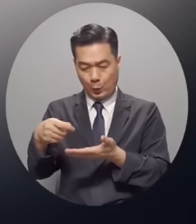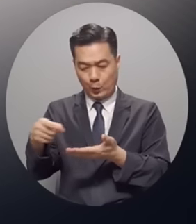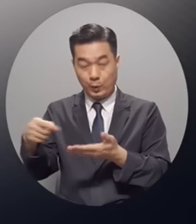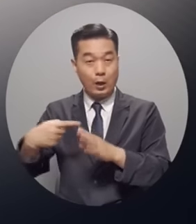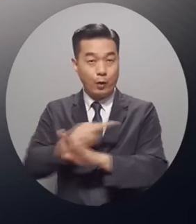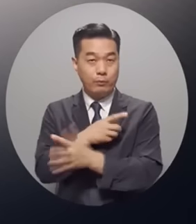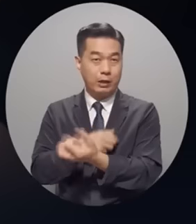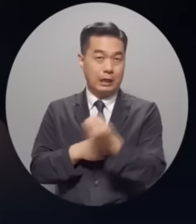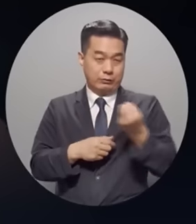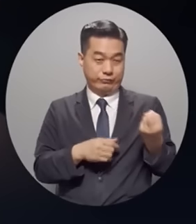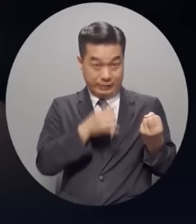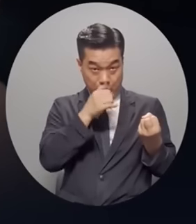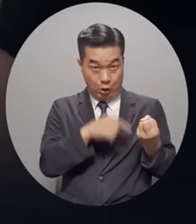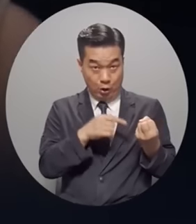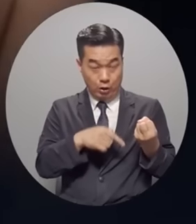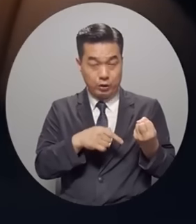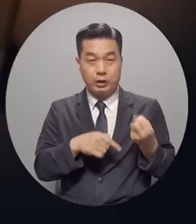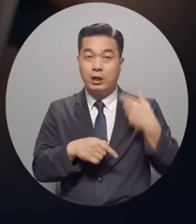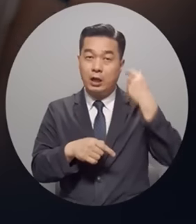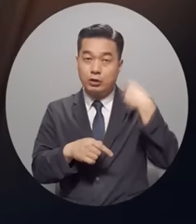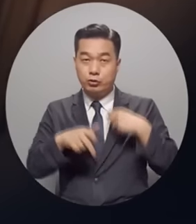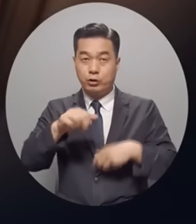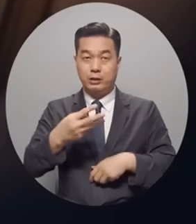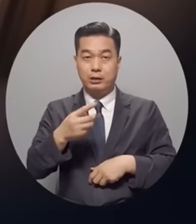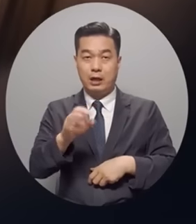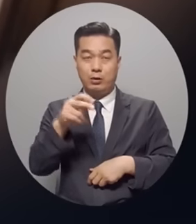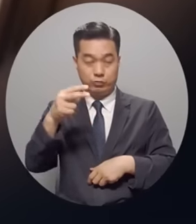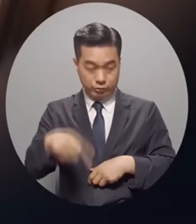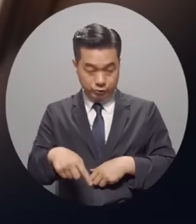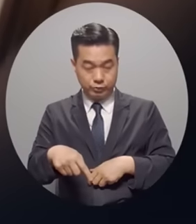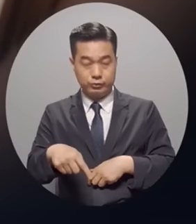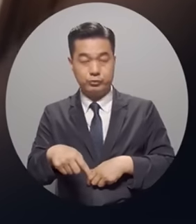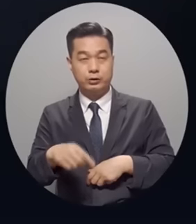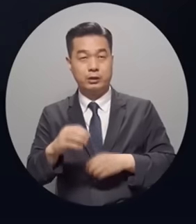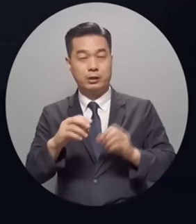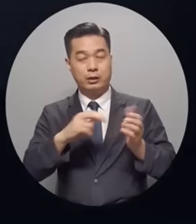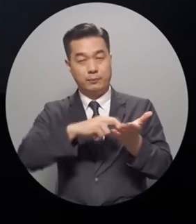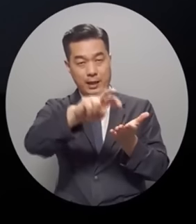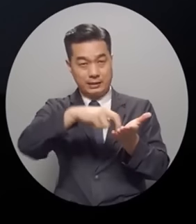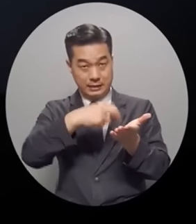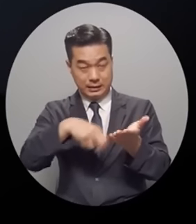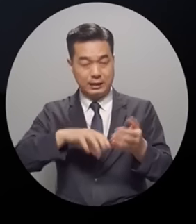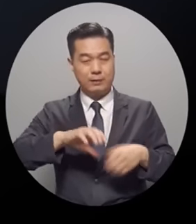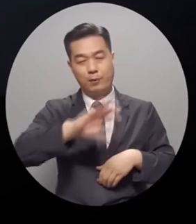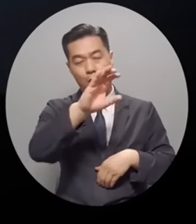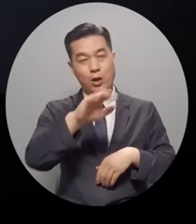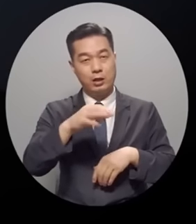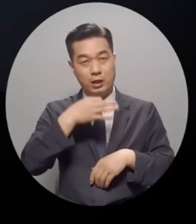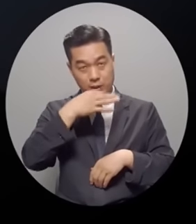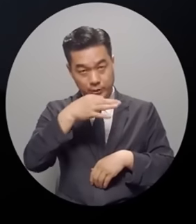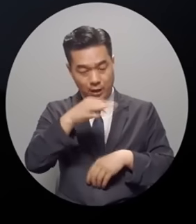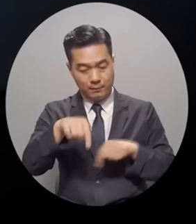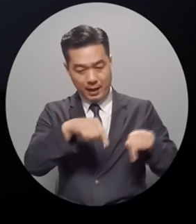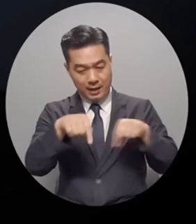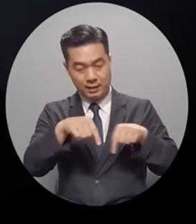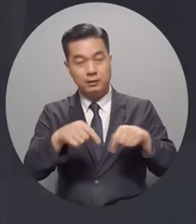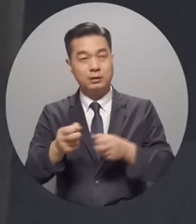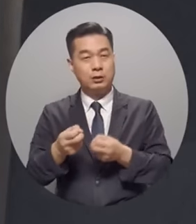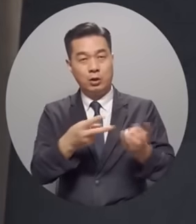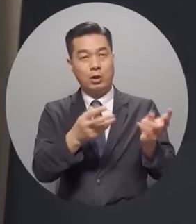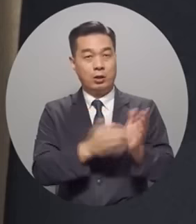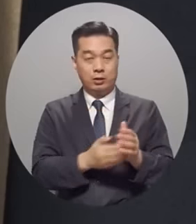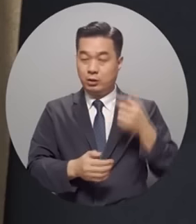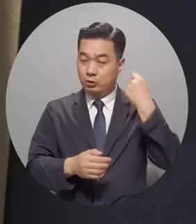갖고 나왔고 이를 중국 클라우드 서버나 메시지 앱을 이용해 문서나 음성 파일 형태로 전송했습니다.